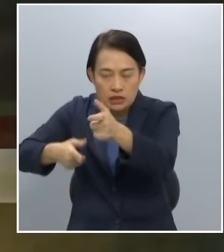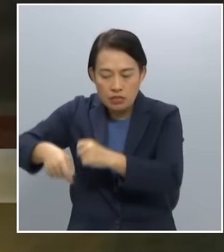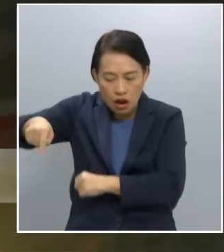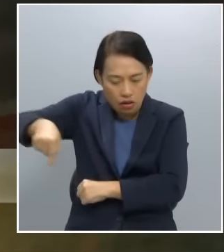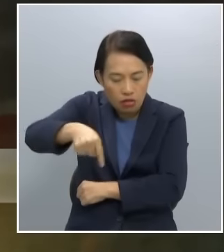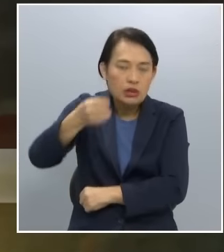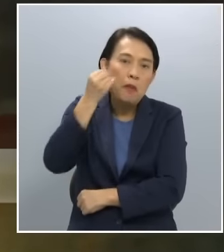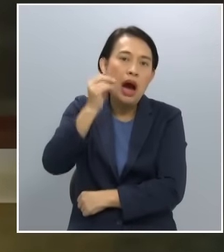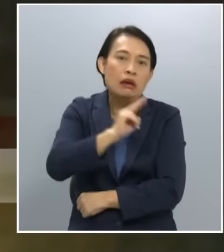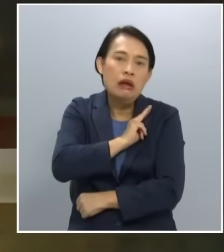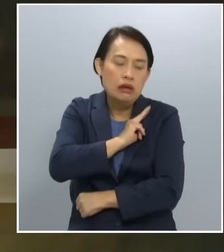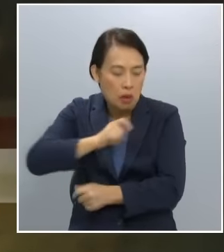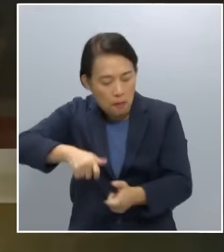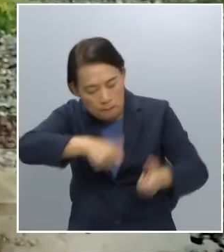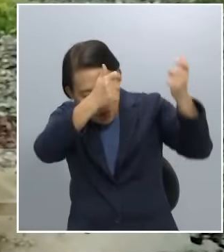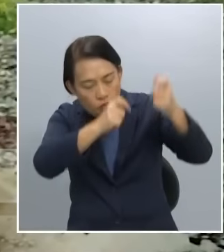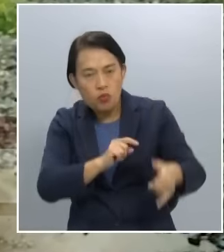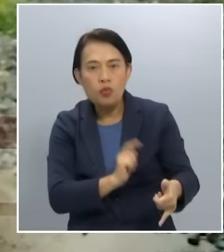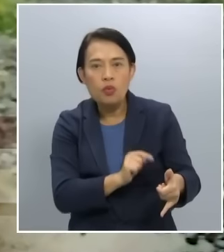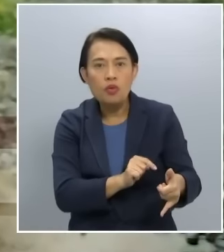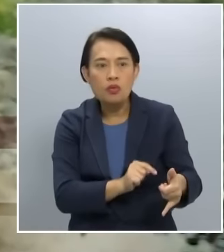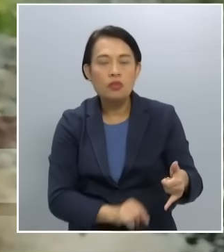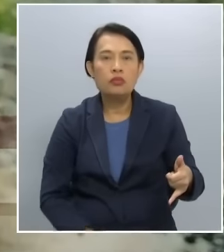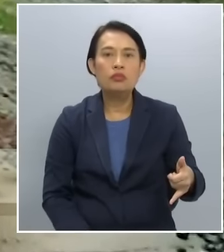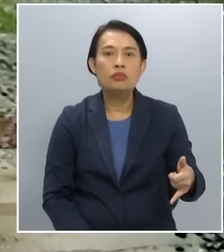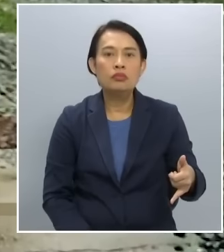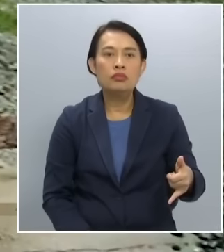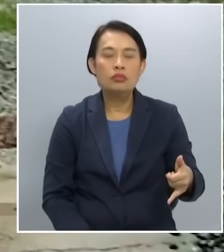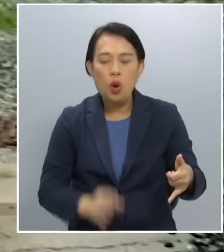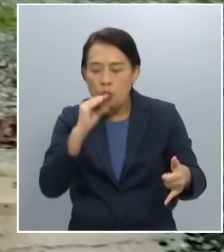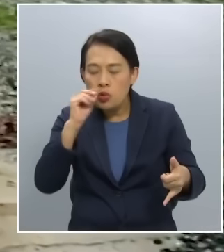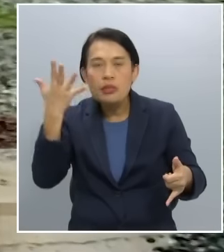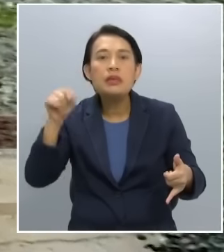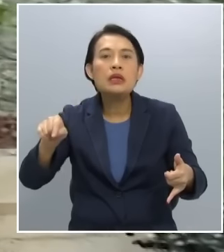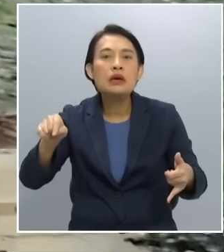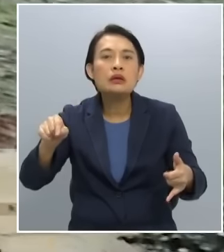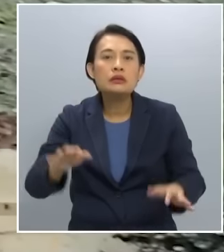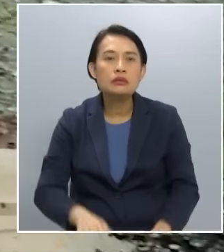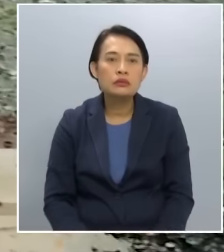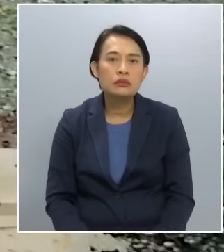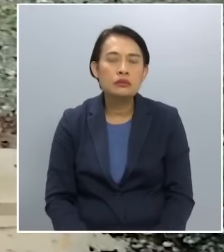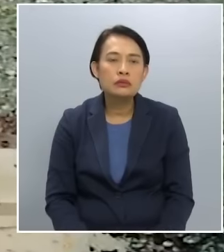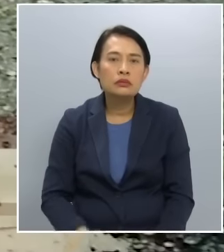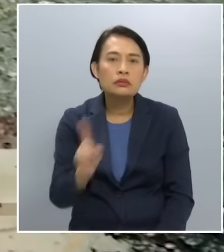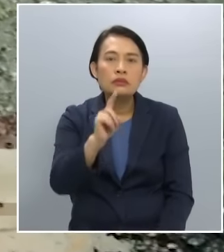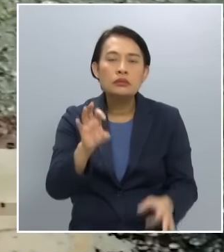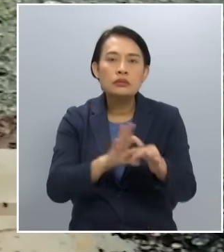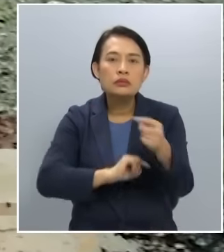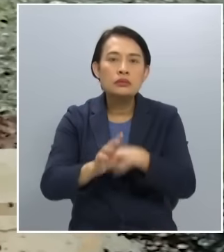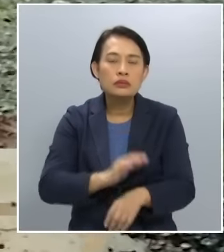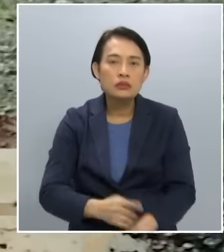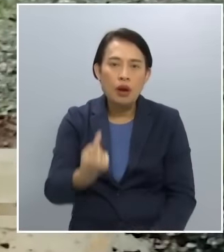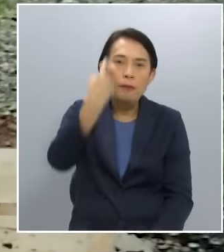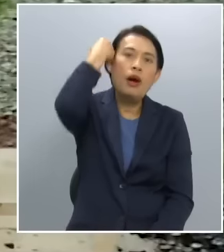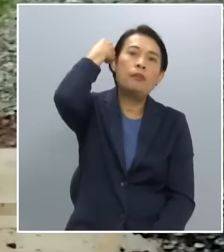จากบ้านตัวเองจากนั้นก็ยิงใส่นายอำนวยทันที 1นัดโดยไม่ได้พูดอะไรเลยกระสุนถ่าเข้าที่บริเวณด้านข้างศีรษะ